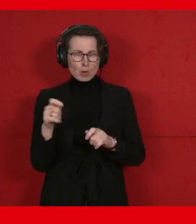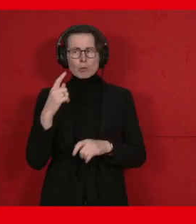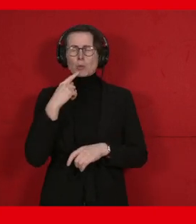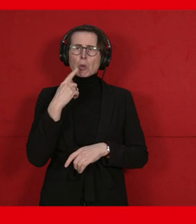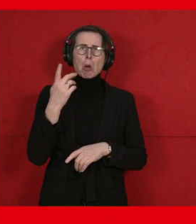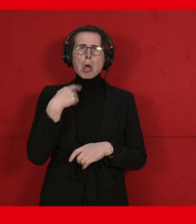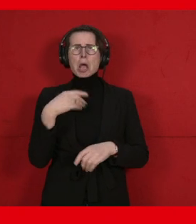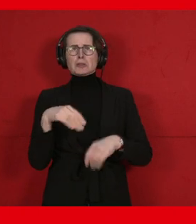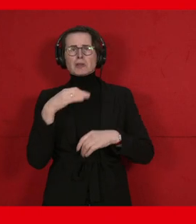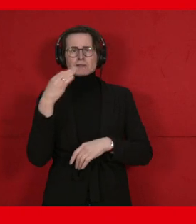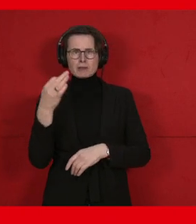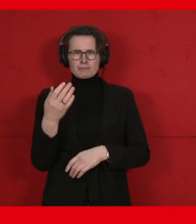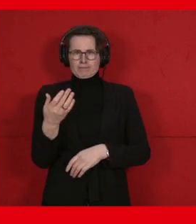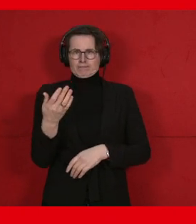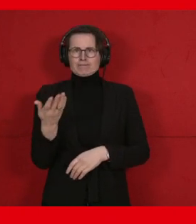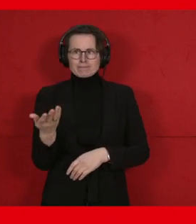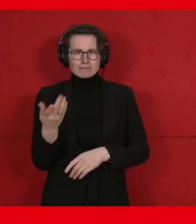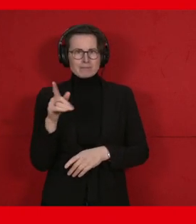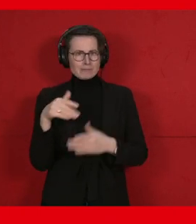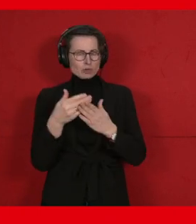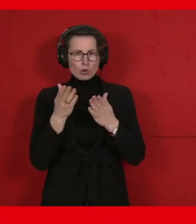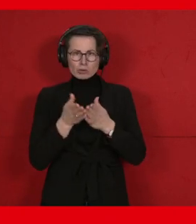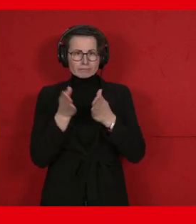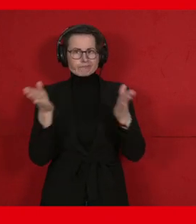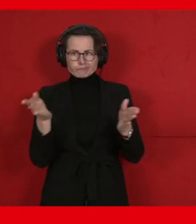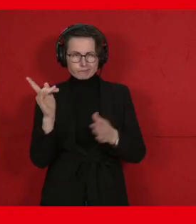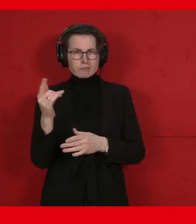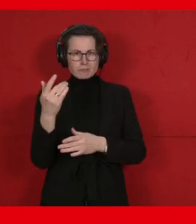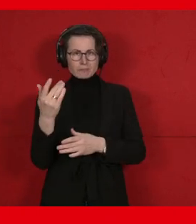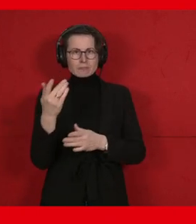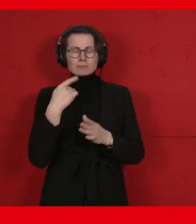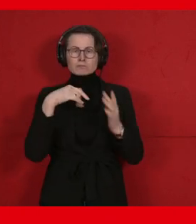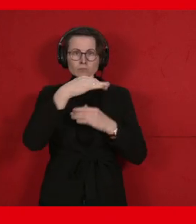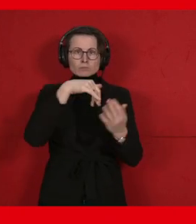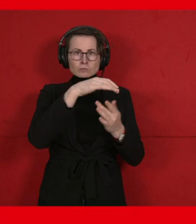abstrakt beschrieben. Ich meine, es gibt ja eine Diskrepanz, die wir aussprechen müssen. Eine